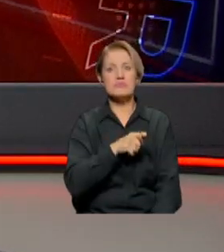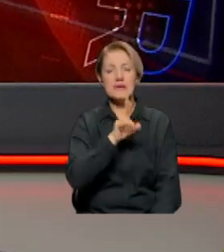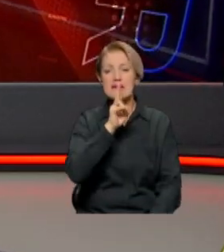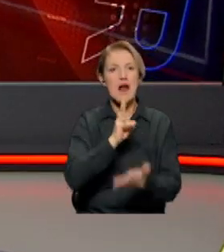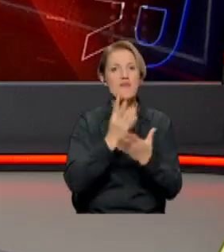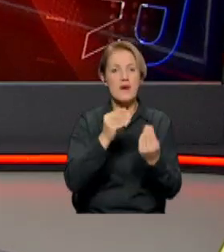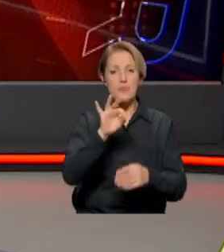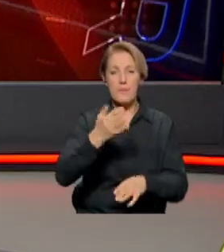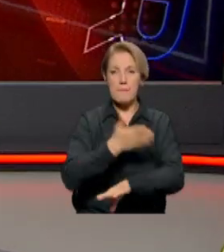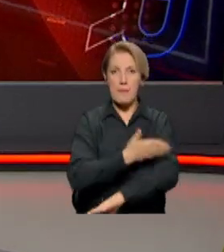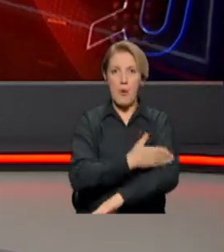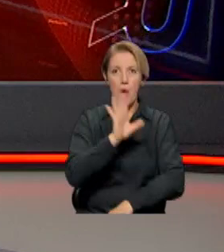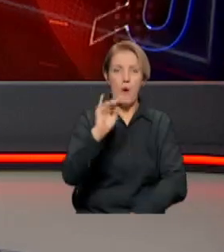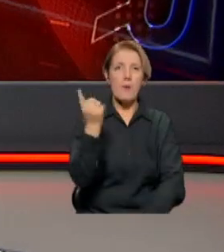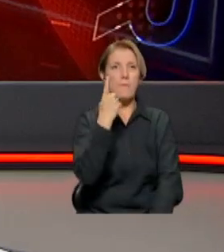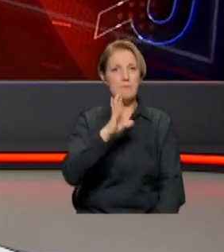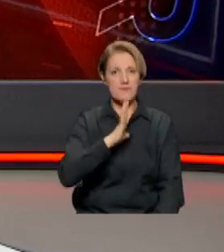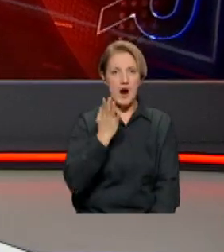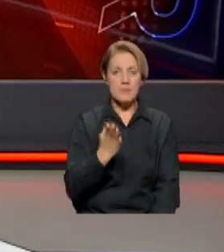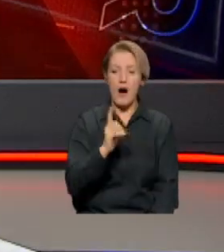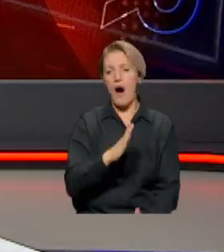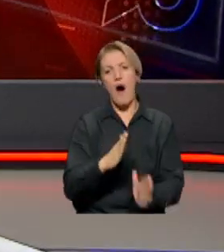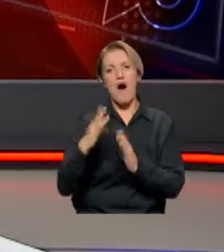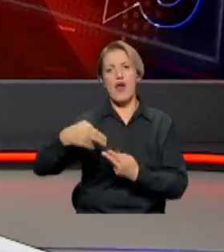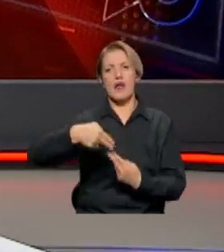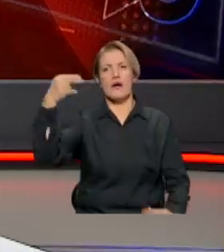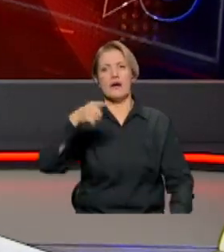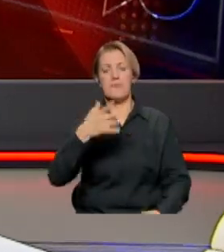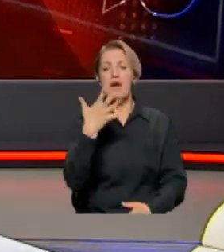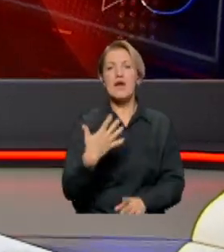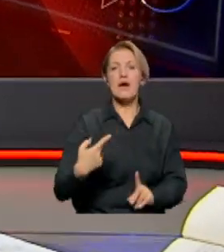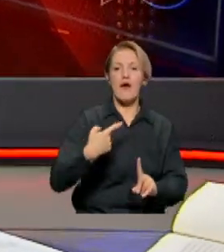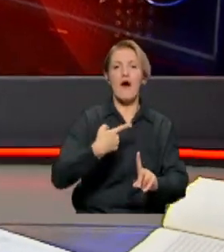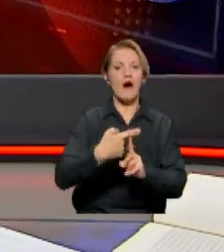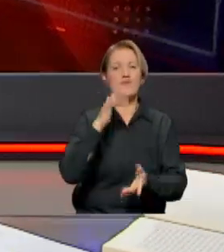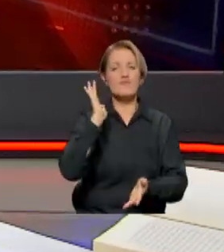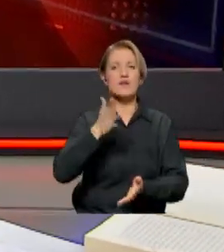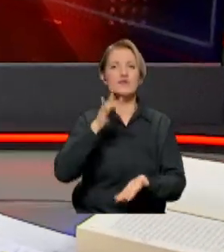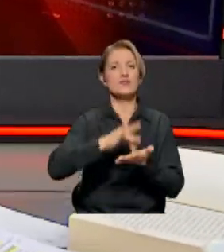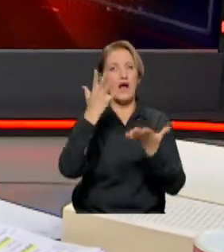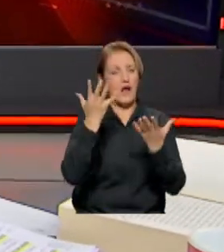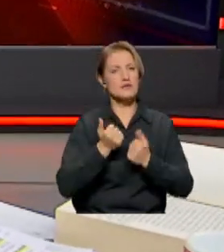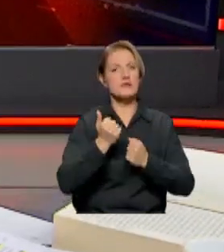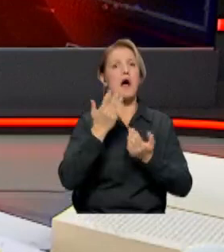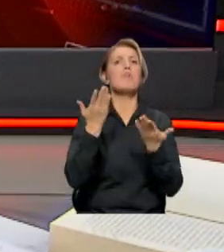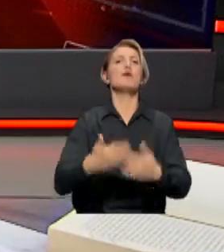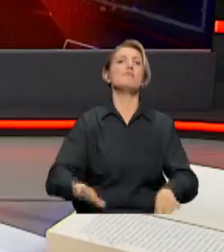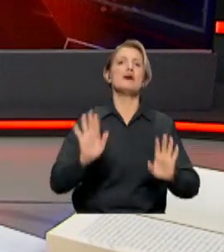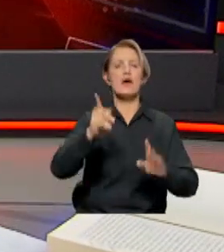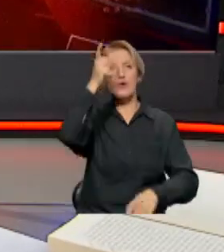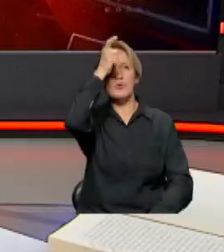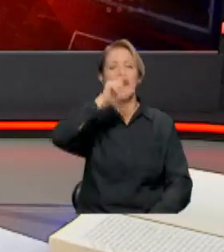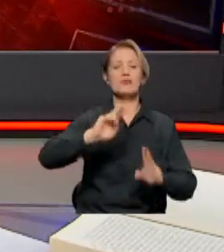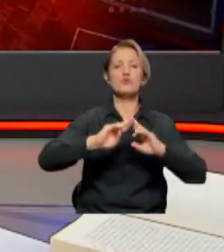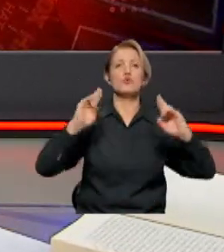memlekette öyle bir otorite var mı o ayrı hikaye fakat 5 kat fazla ceza alsın Tabii ki kabul etmezler Çünkü sadece Türkiye'de